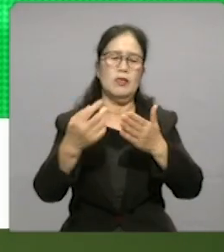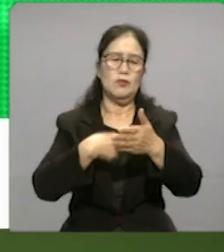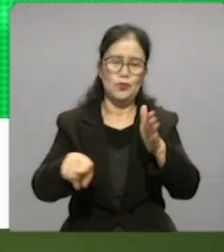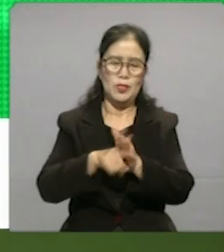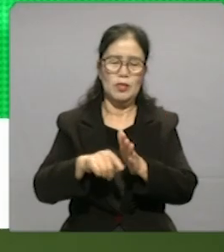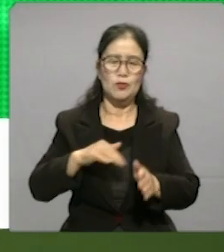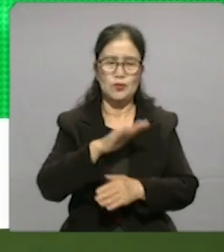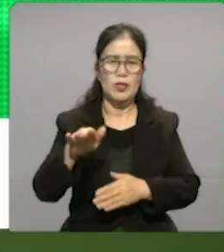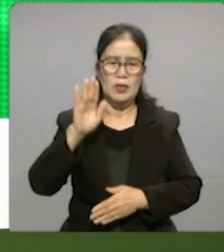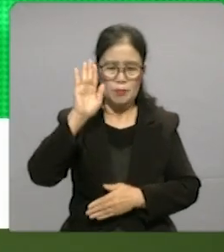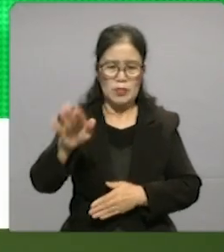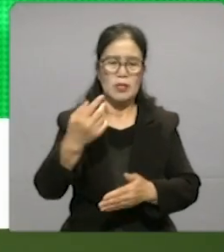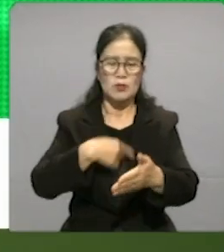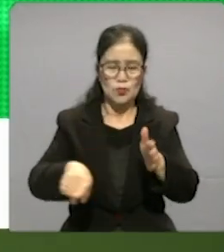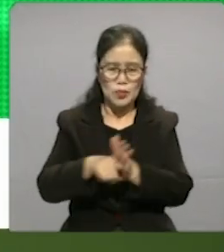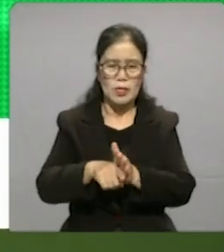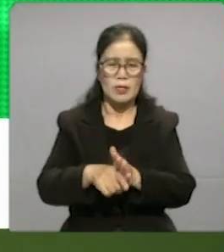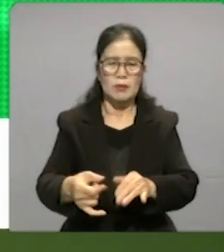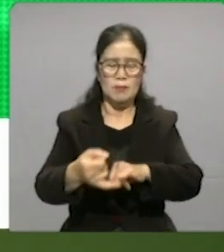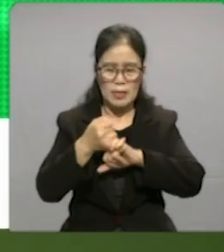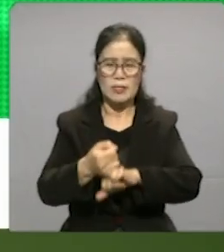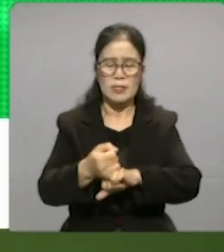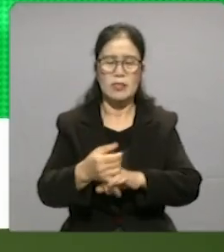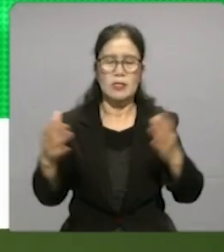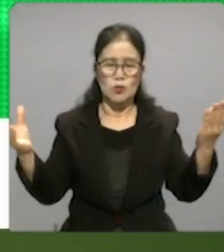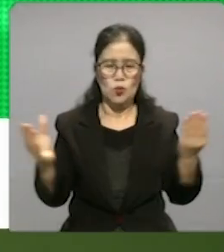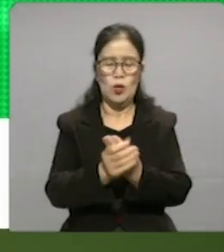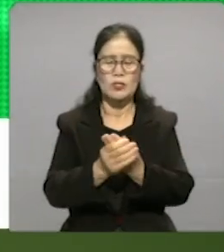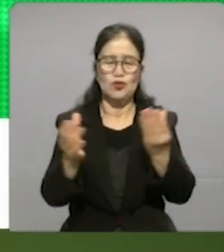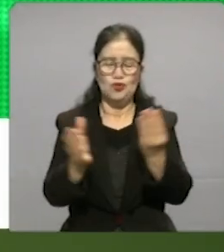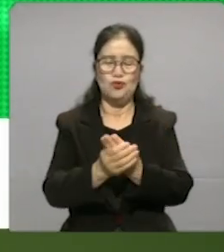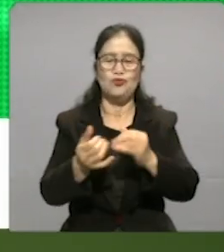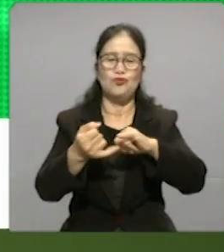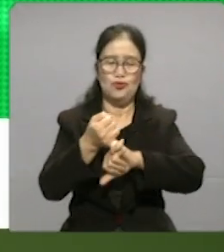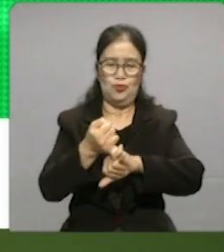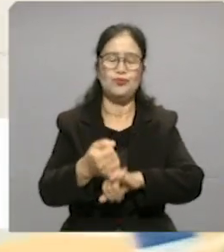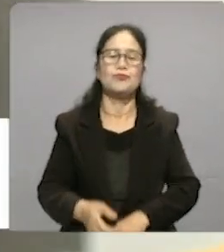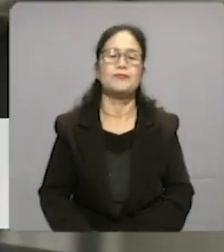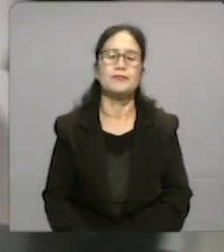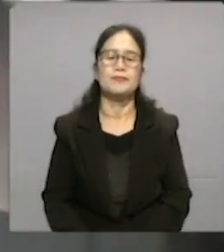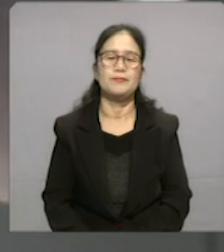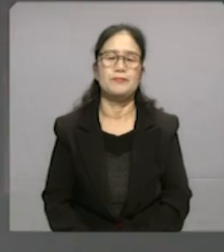위해 우리의 미래 세대를 위해 반드시 완수해 내겠습니다.